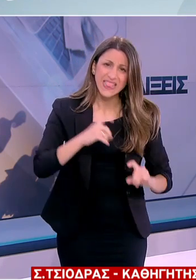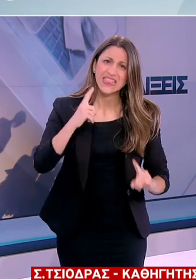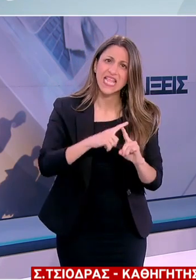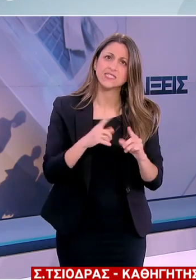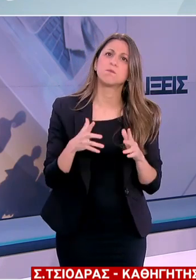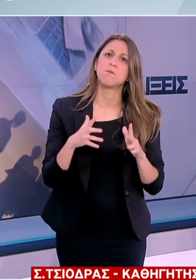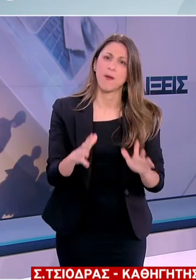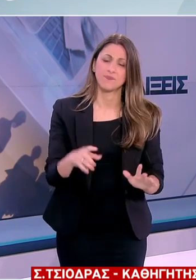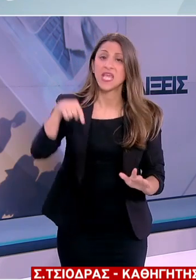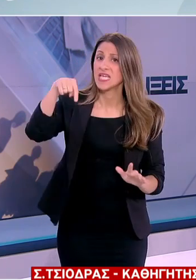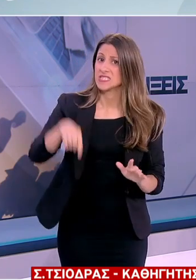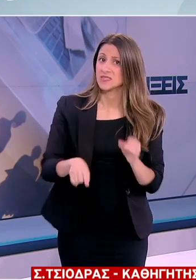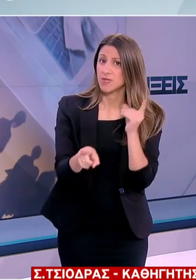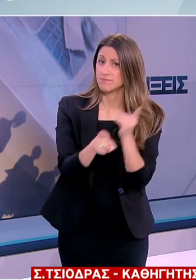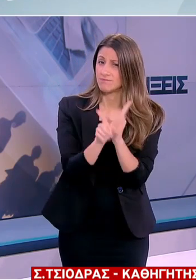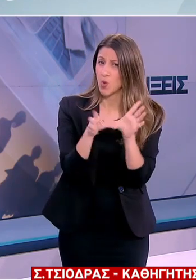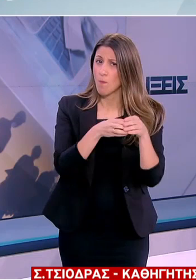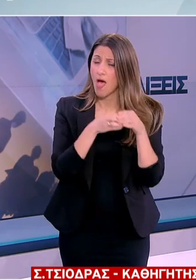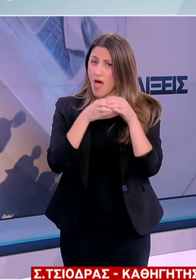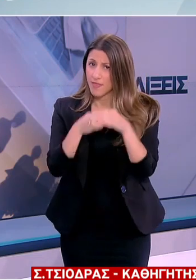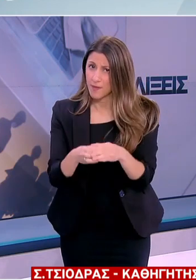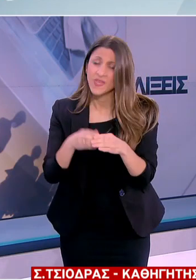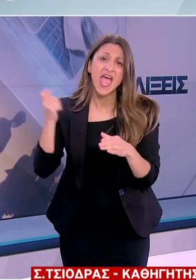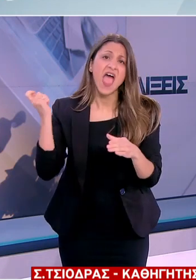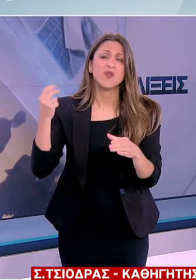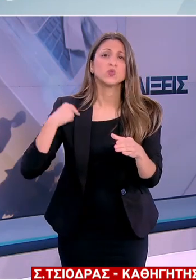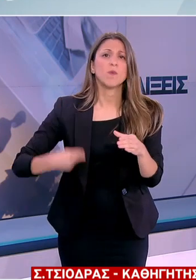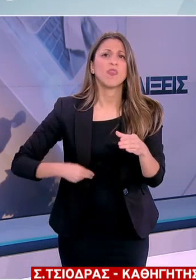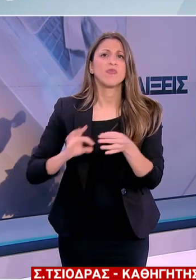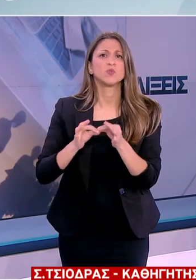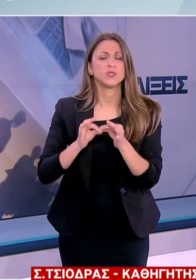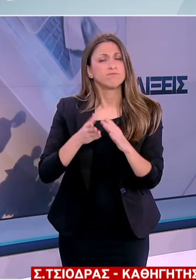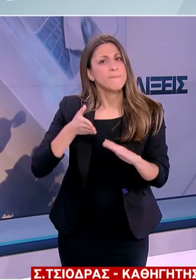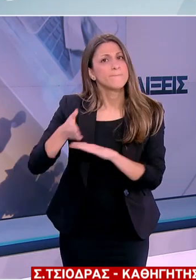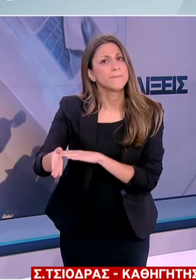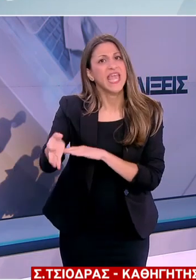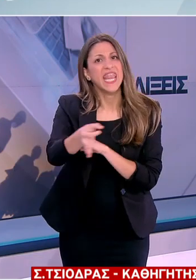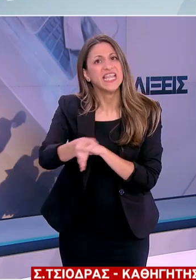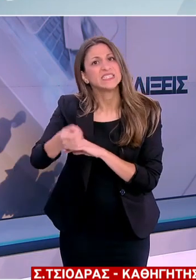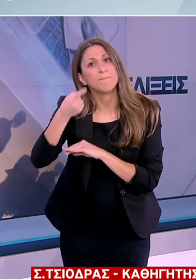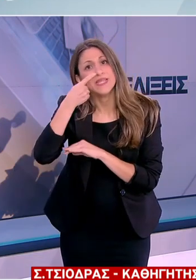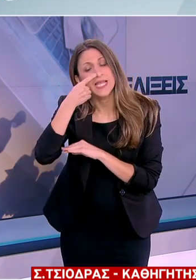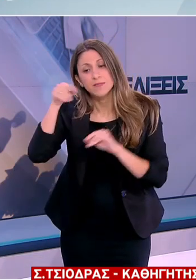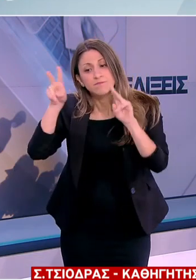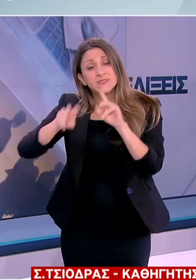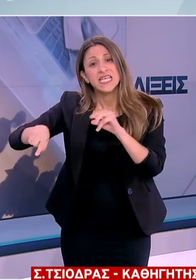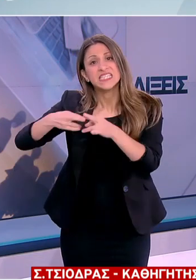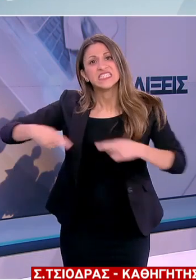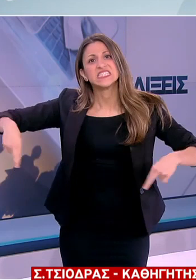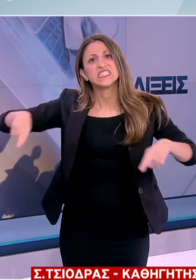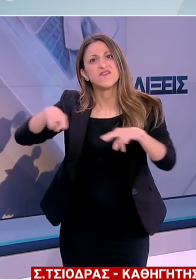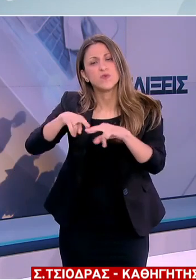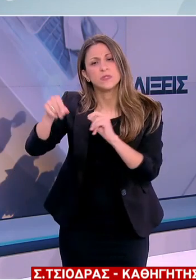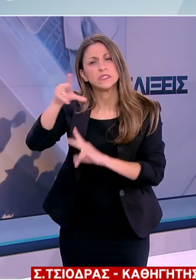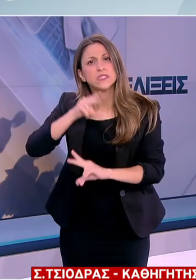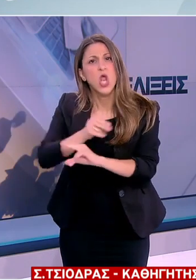Σήμερα, κλιμάκιο του Εθνικού Οργανισμού Δημόσιας Υγείας υπό τον πρόεδρο του ΕΟΔΗ επισκέφτηκε τη Λέσβο. Πραγματοποιήθηκε σύσκεψη στο Βοστάνιο